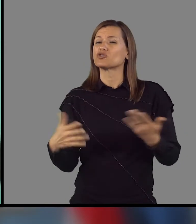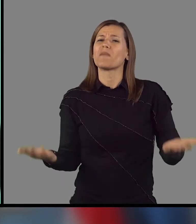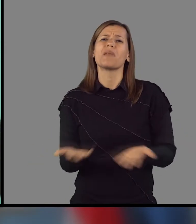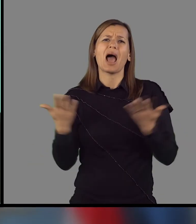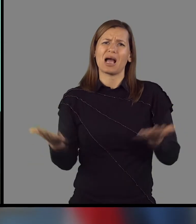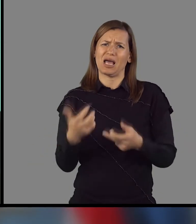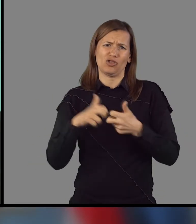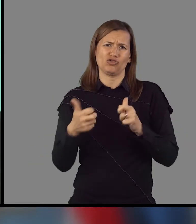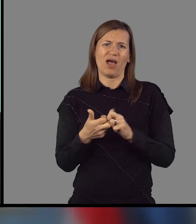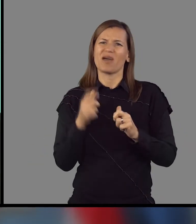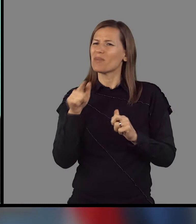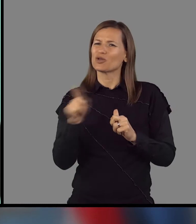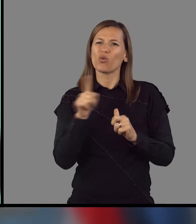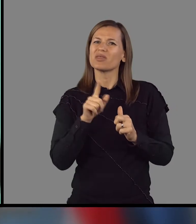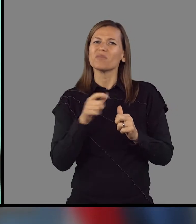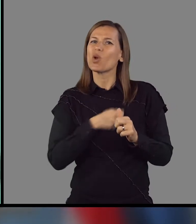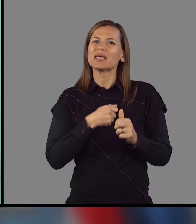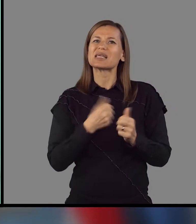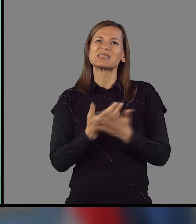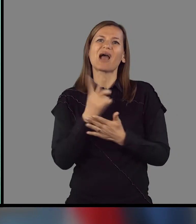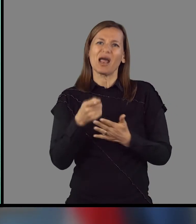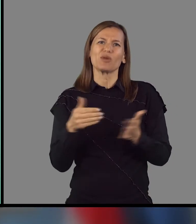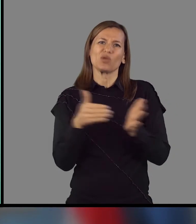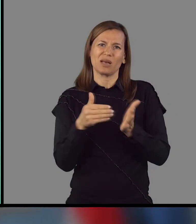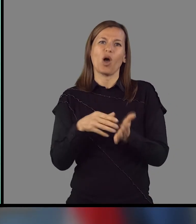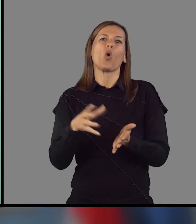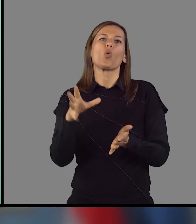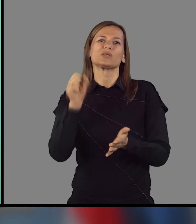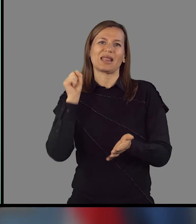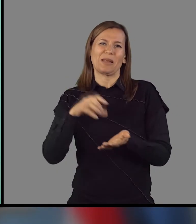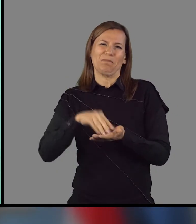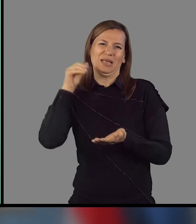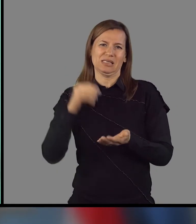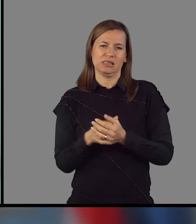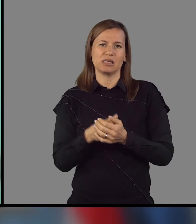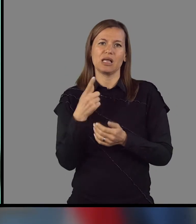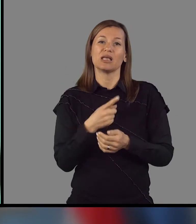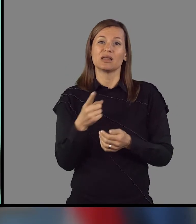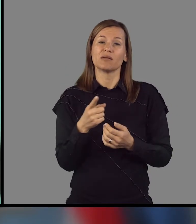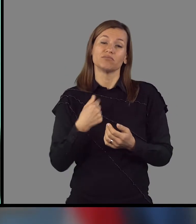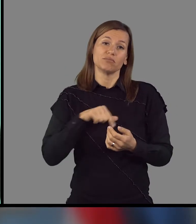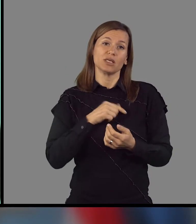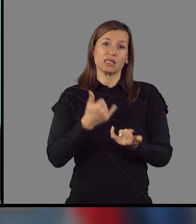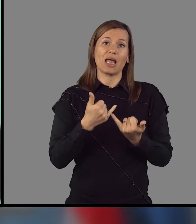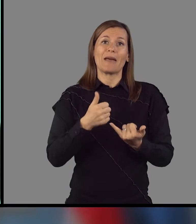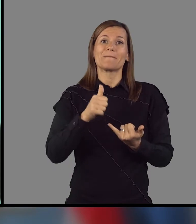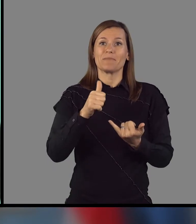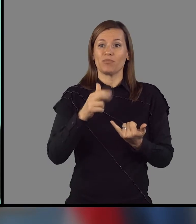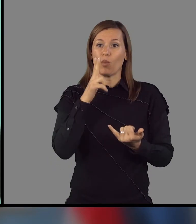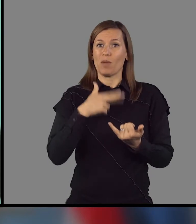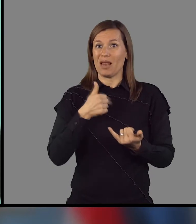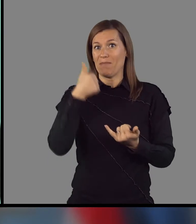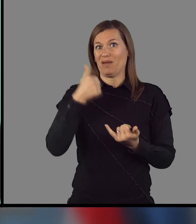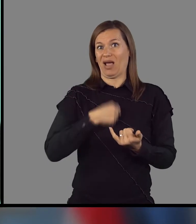imaš blage težave, ampak to še vedno ne smatramo kot bolezen, za katere bi bilo treba vzeti bris. In predvidevam, tako kot bo z našim primerom, mi bomo